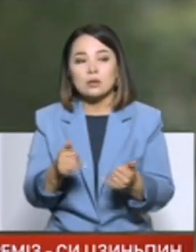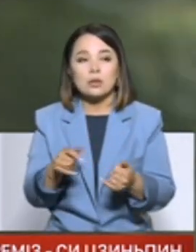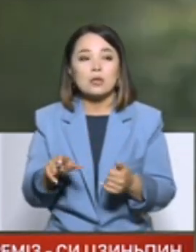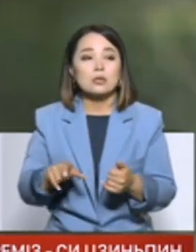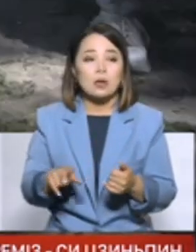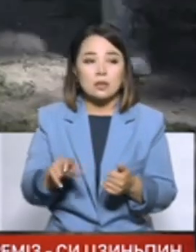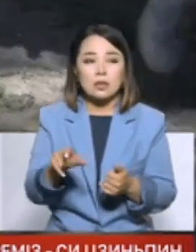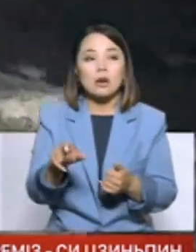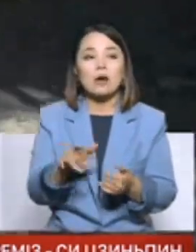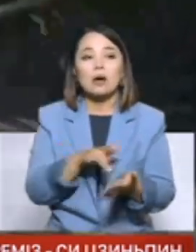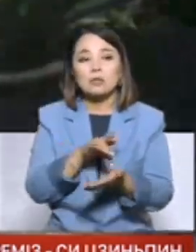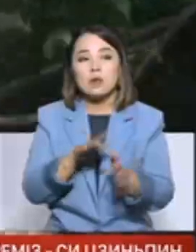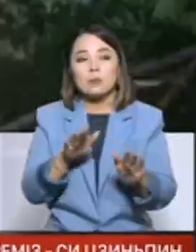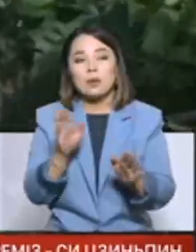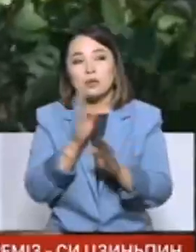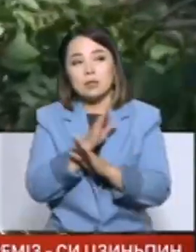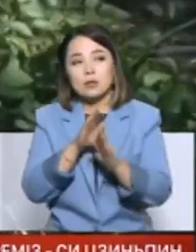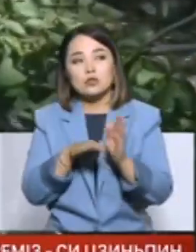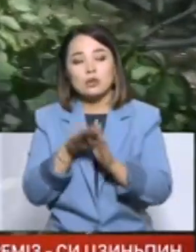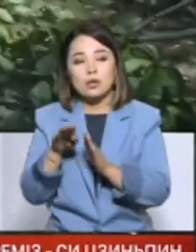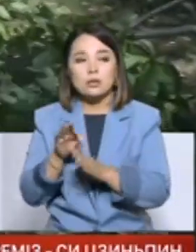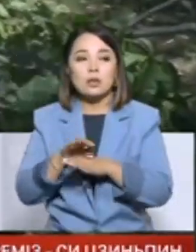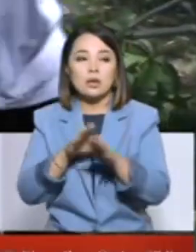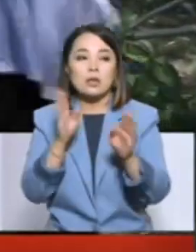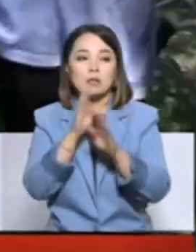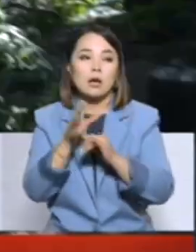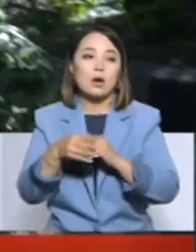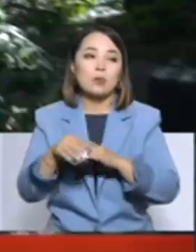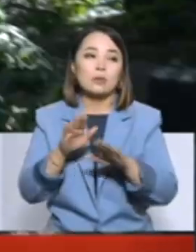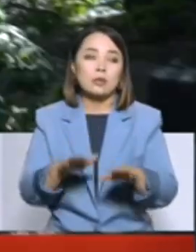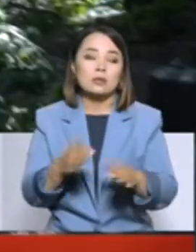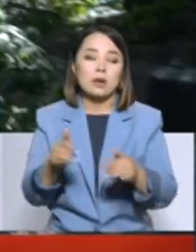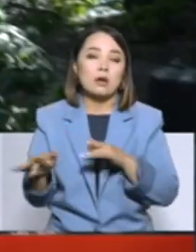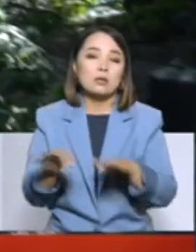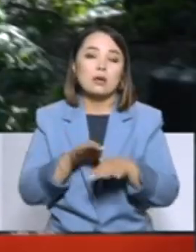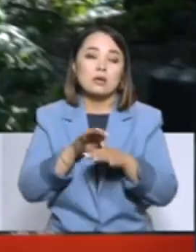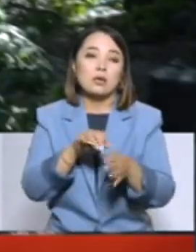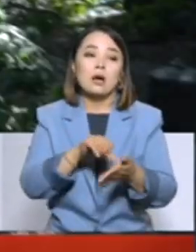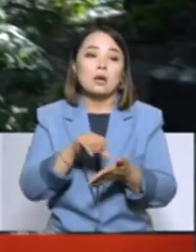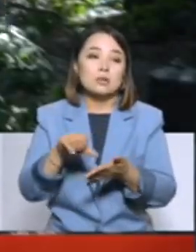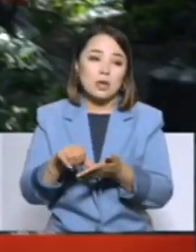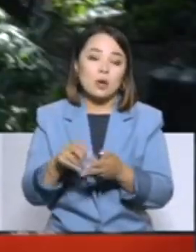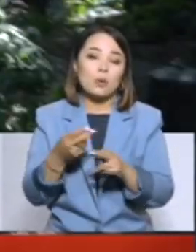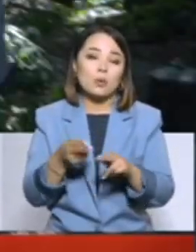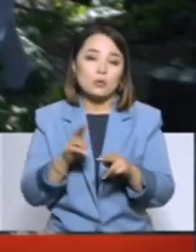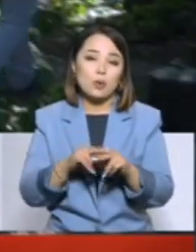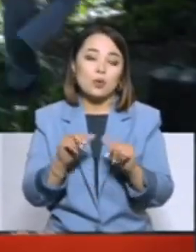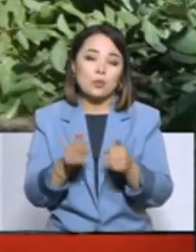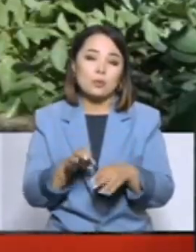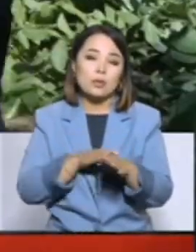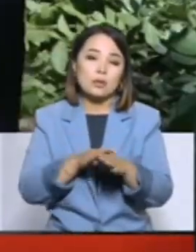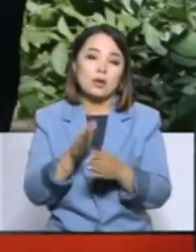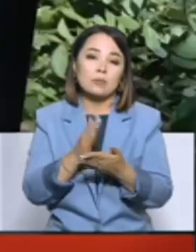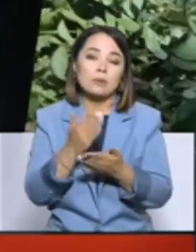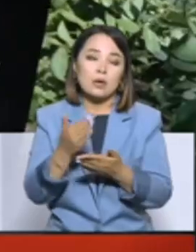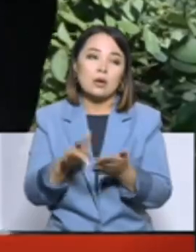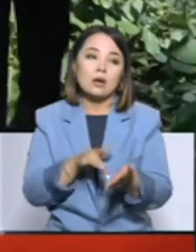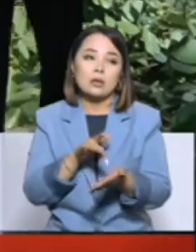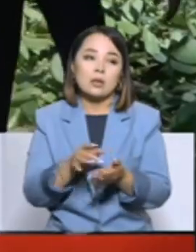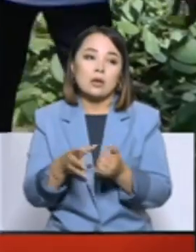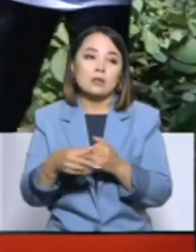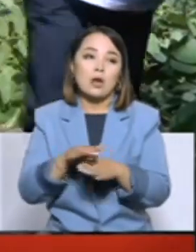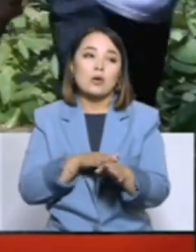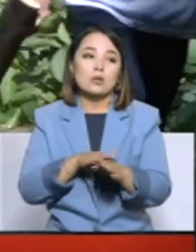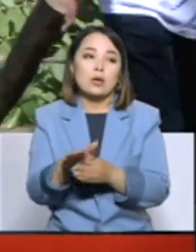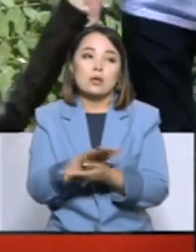арна, мегаполистің экоклиматын жақсартып тұрған табиғи аумақ. Акцияға қатысушылар осылай ұйымдаса тірлік етіп, шаһар аумағын